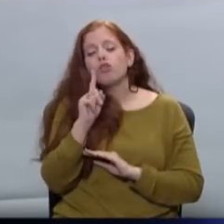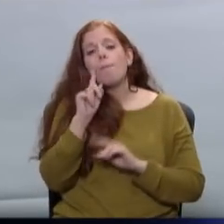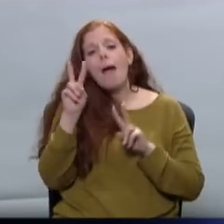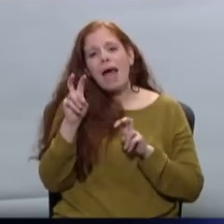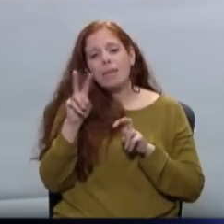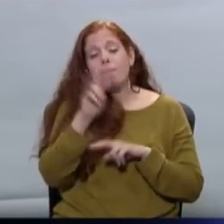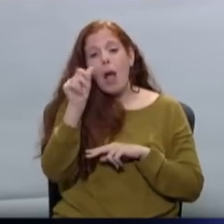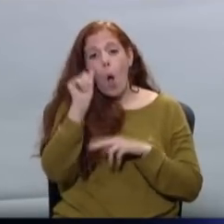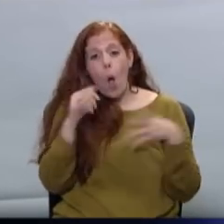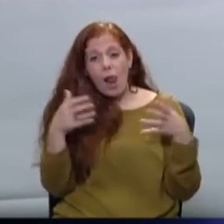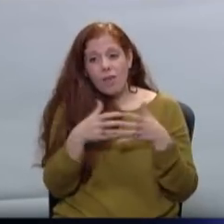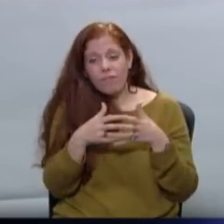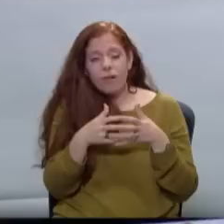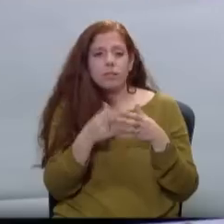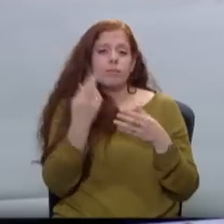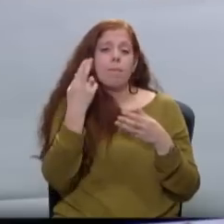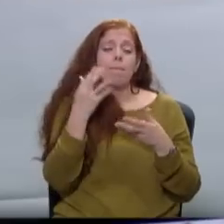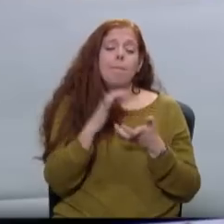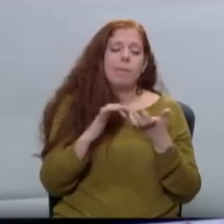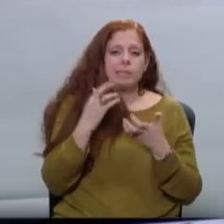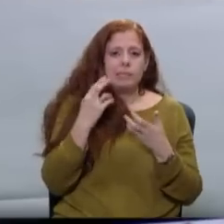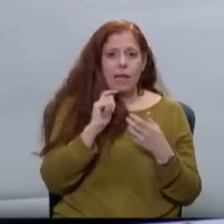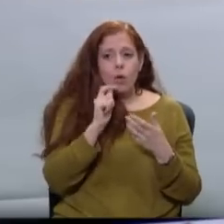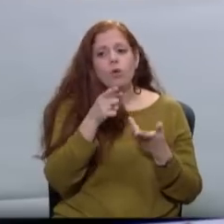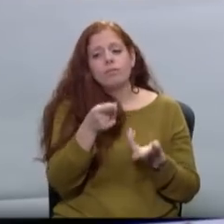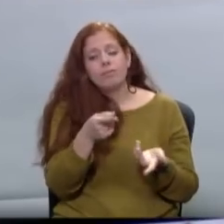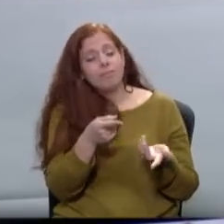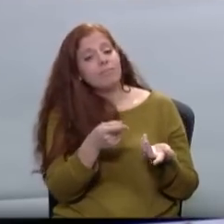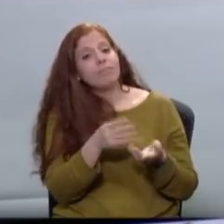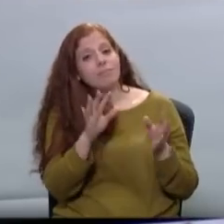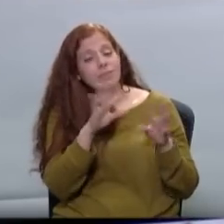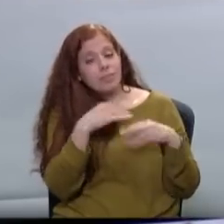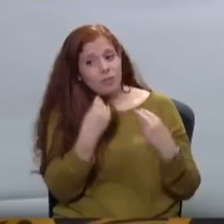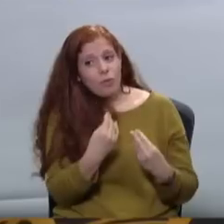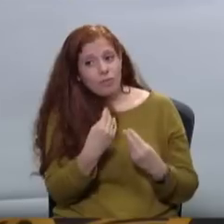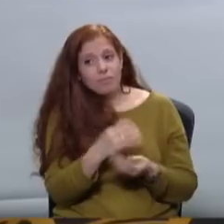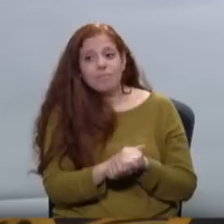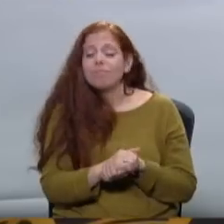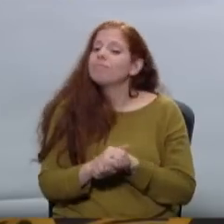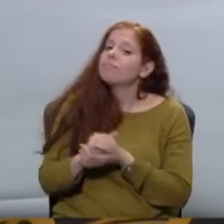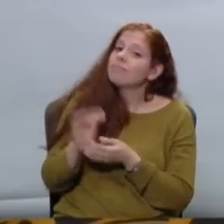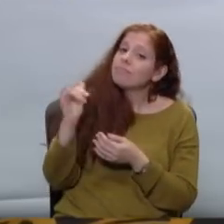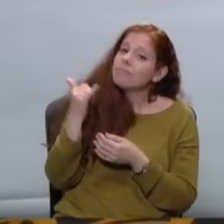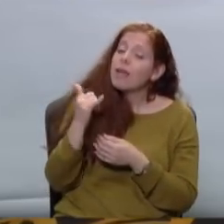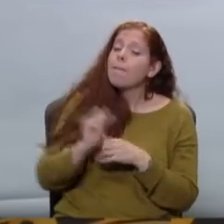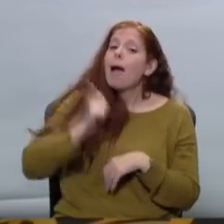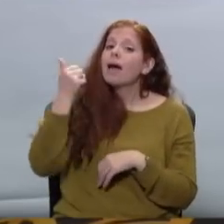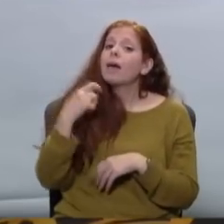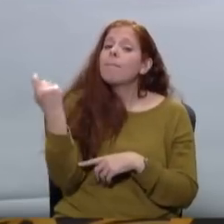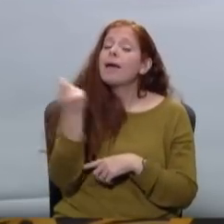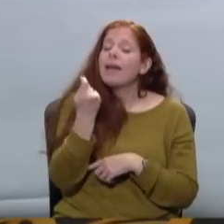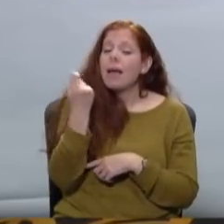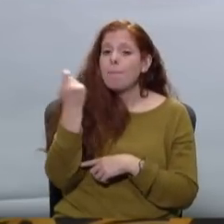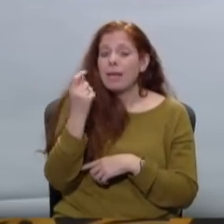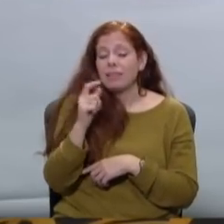בליץ רעיונות. לילה טוב ליערה שפירה, כתבתנו. זה אומר? כן, יאיר, בכיר בקמפיין כחול לבן אומר לנו